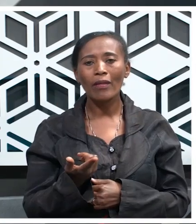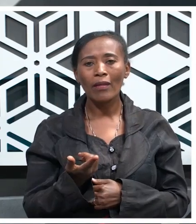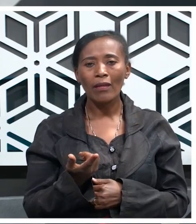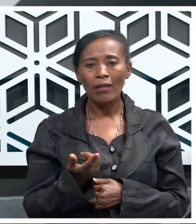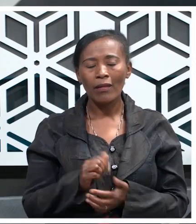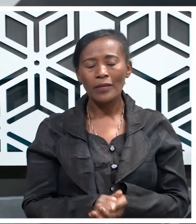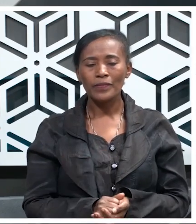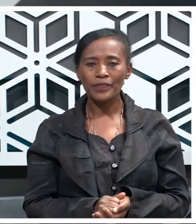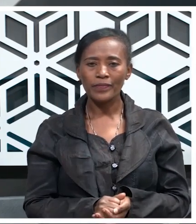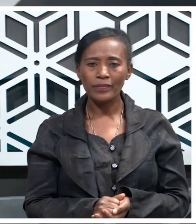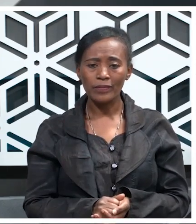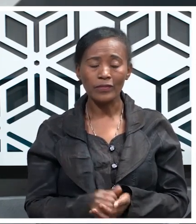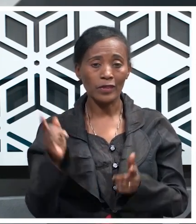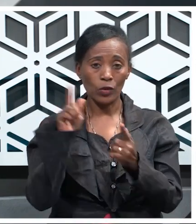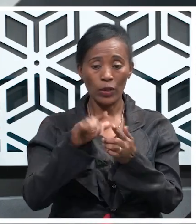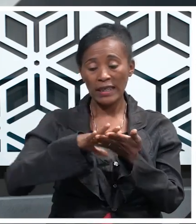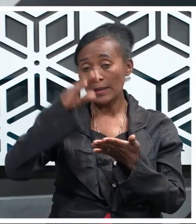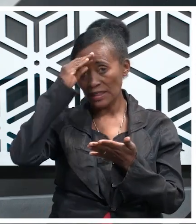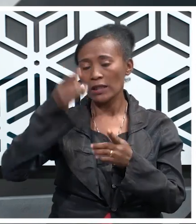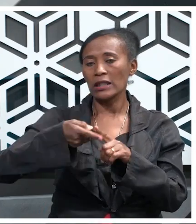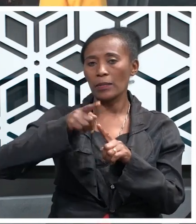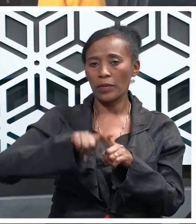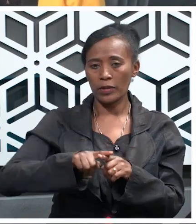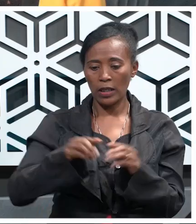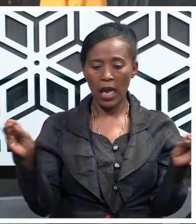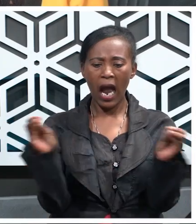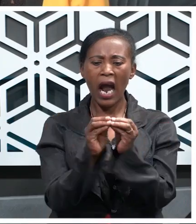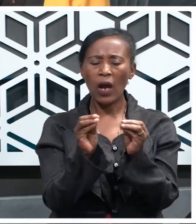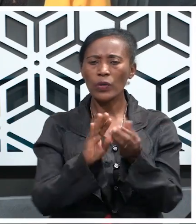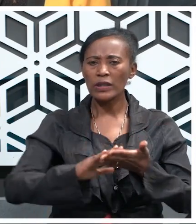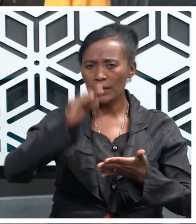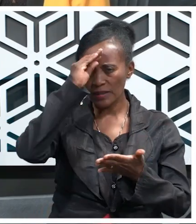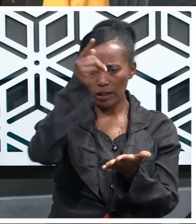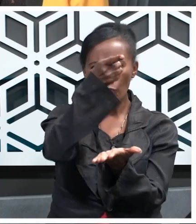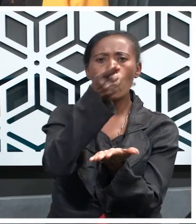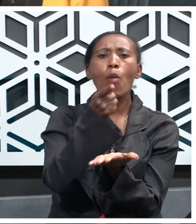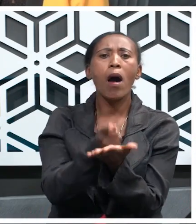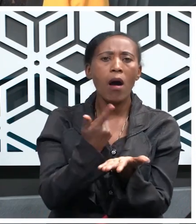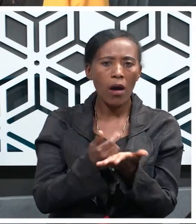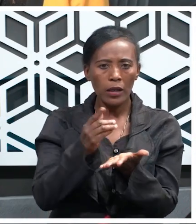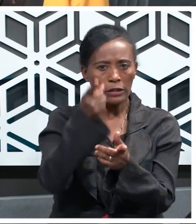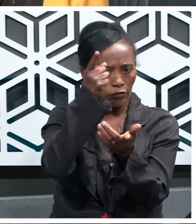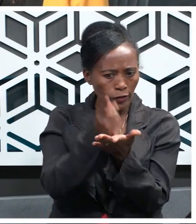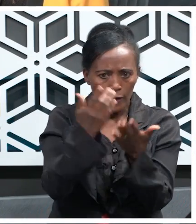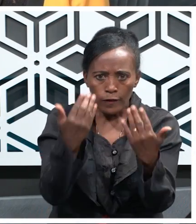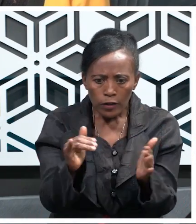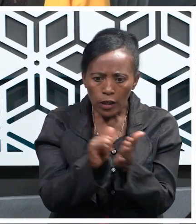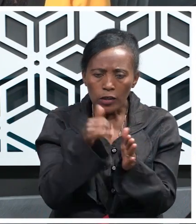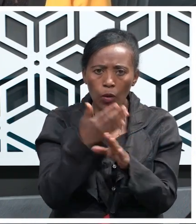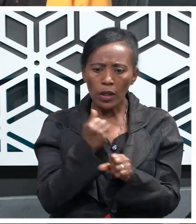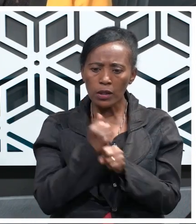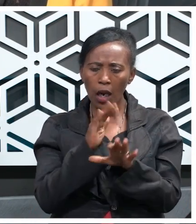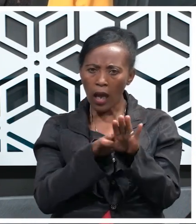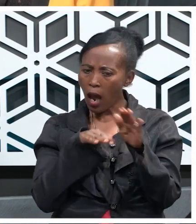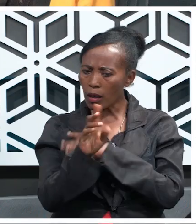የማደርገው ከሁሉም እኩል ማለት ነው እስቲ ወደ ትምህርትሽ እንመለስ የአካውንቲንግ ትምህርት በዲፕሎማ ተመርቀሽ